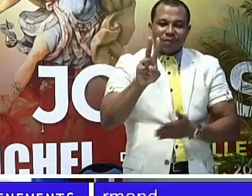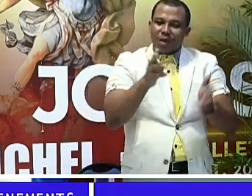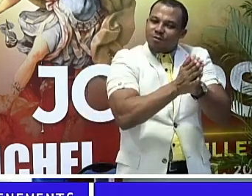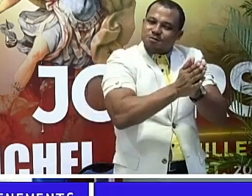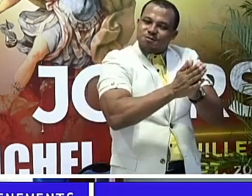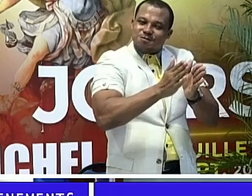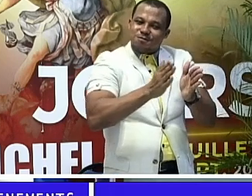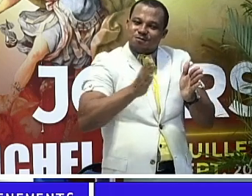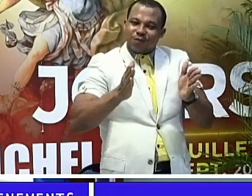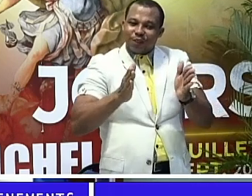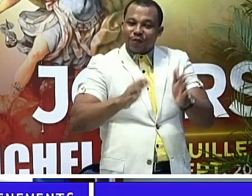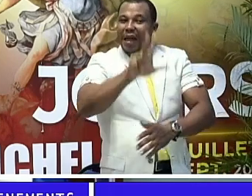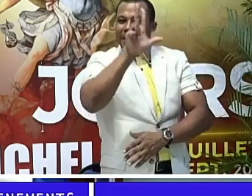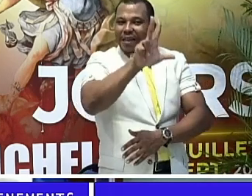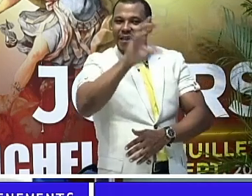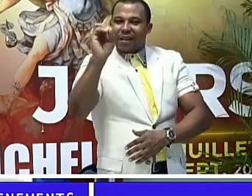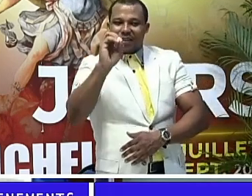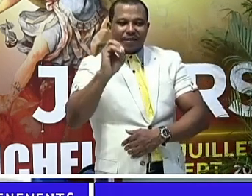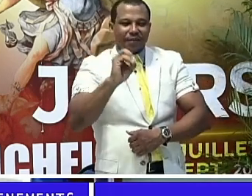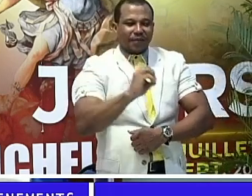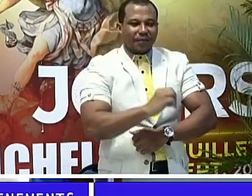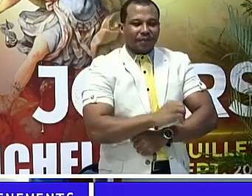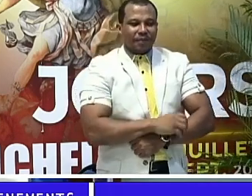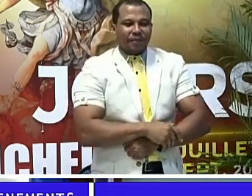verset 30.